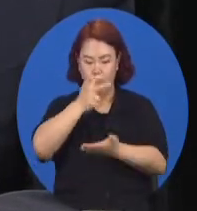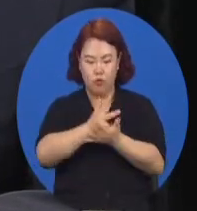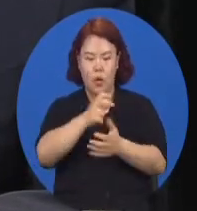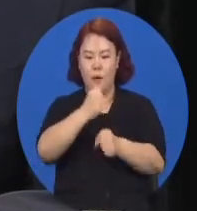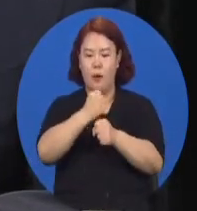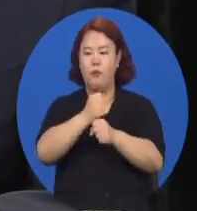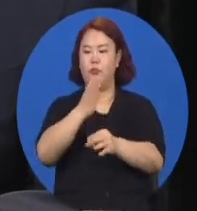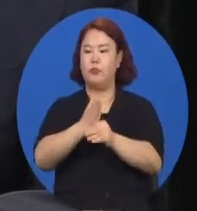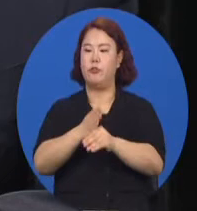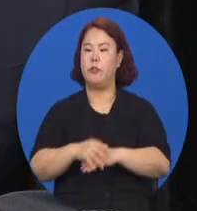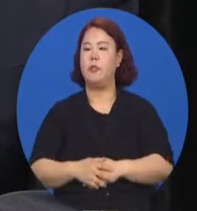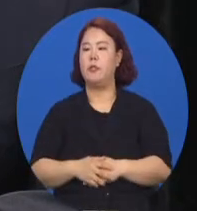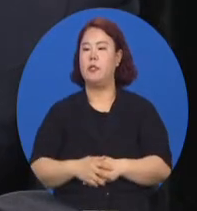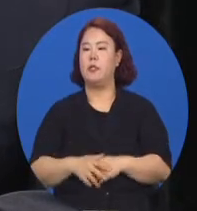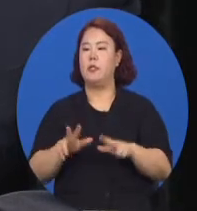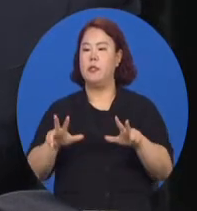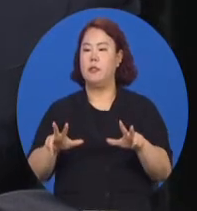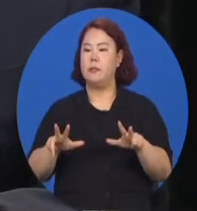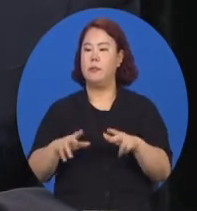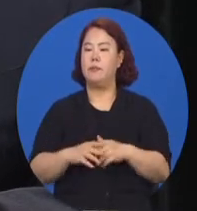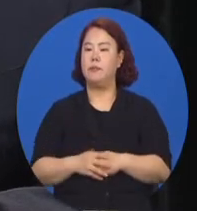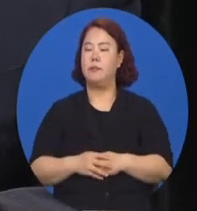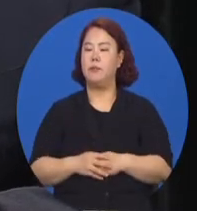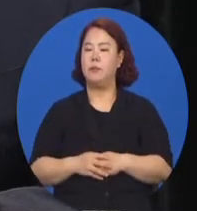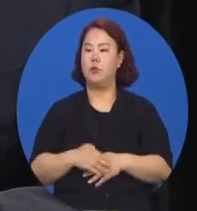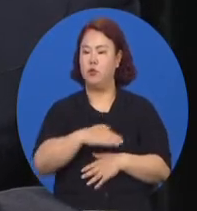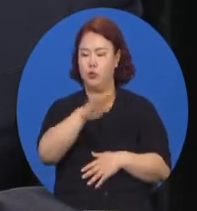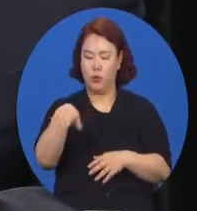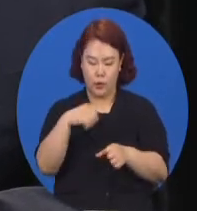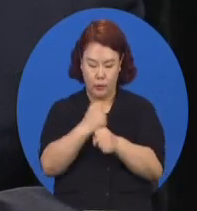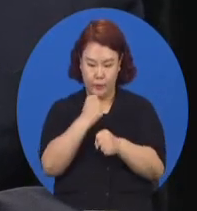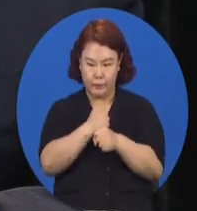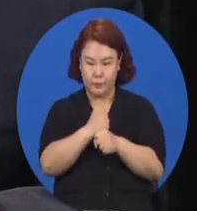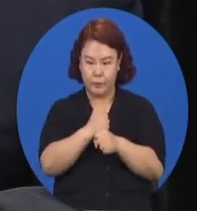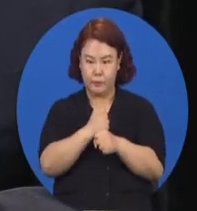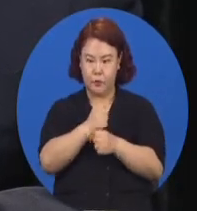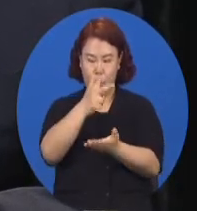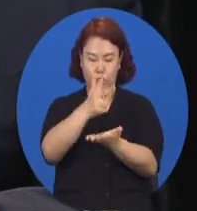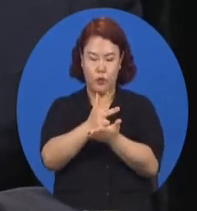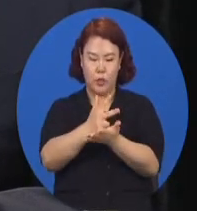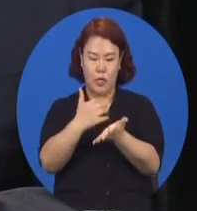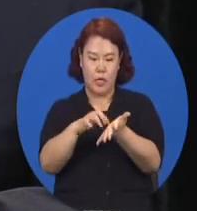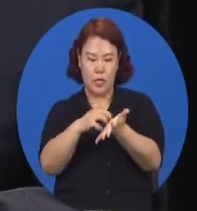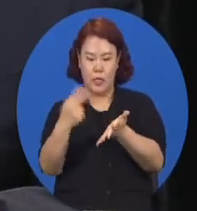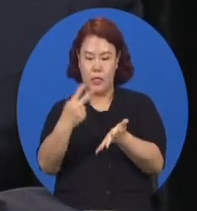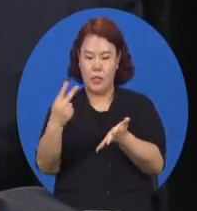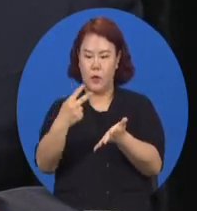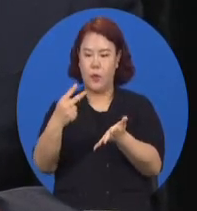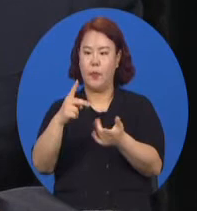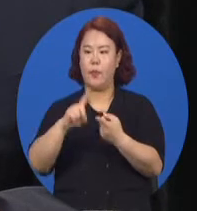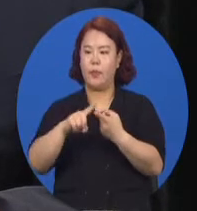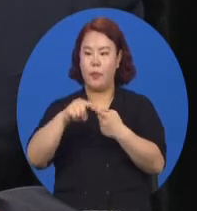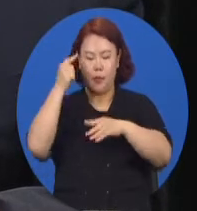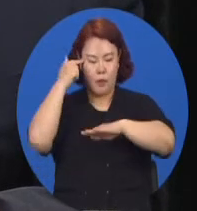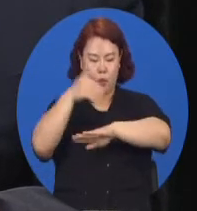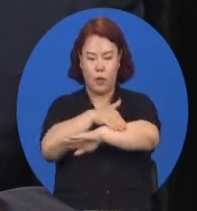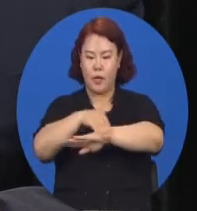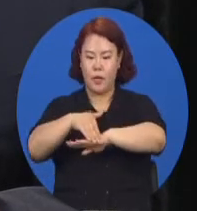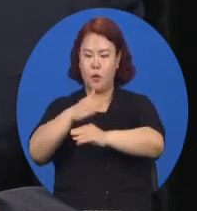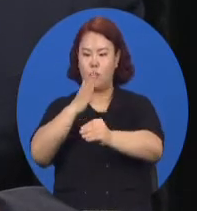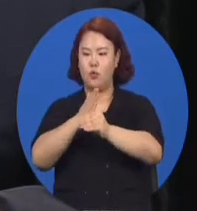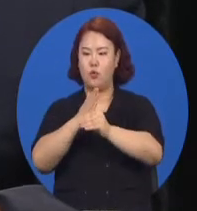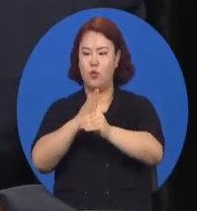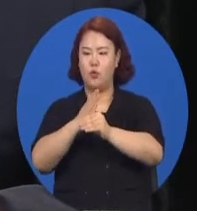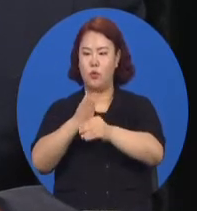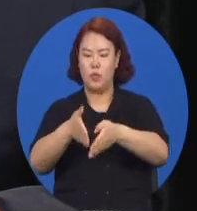조성하고 있습니다. 아, 지금 우리가 조성하고 있는 주차 면적을 한 2천 대분을 계획하고 계속해서